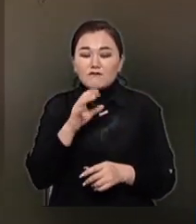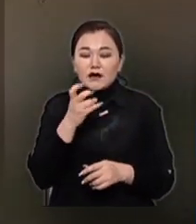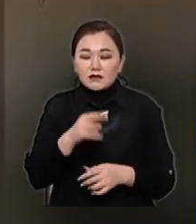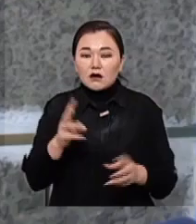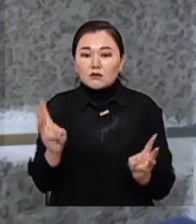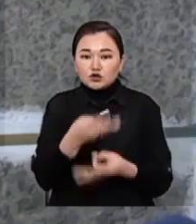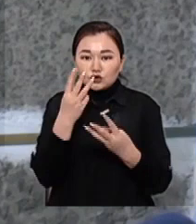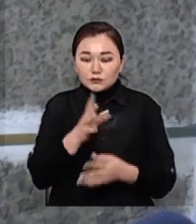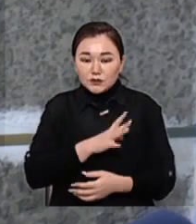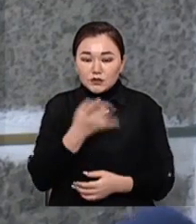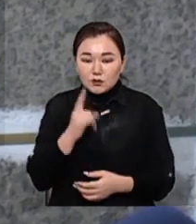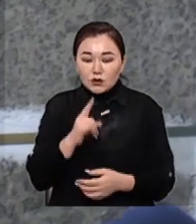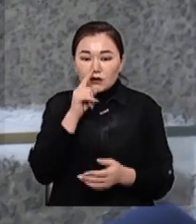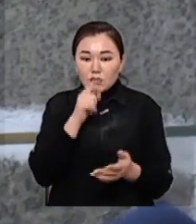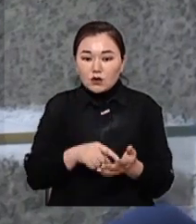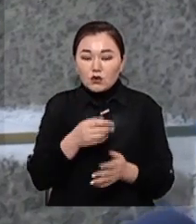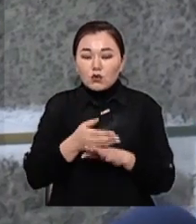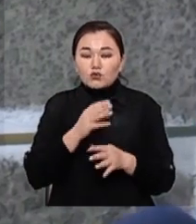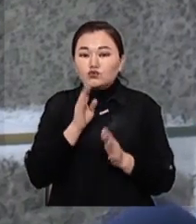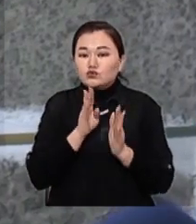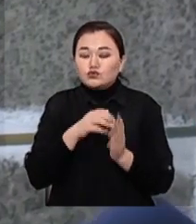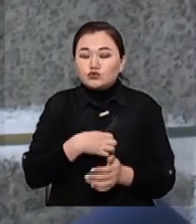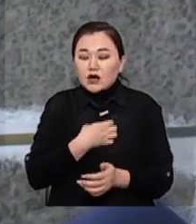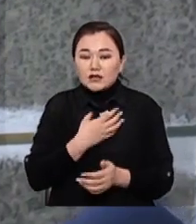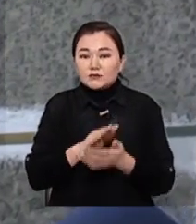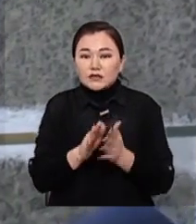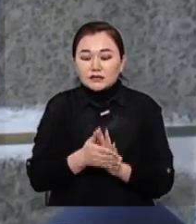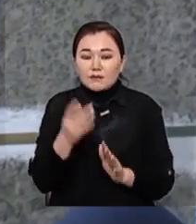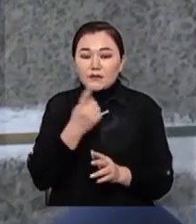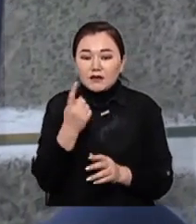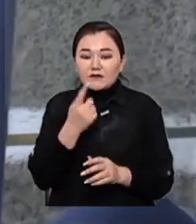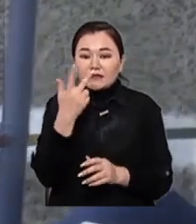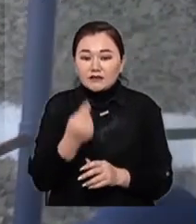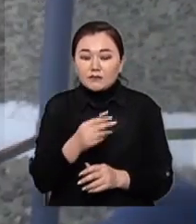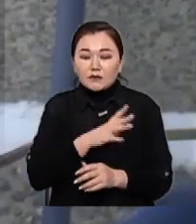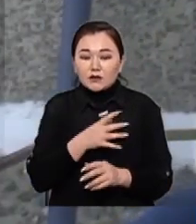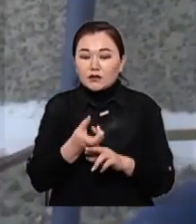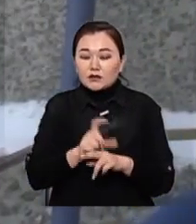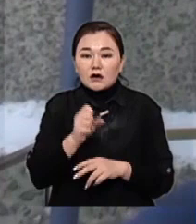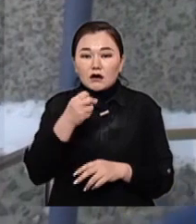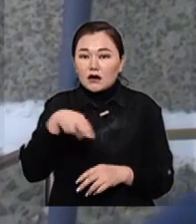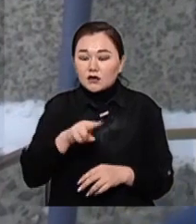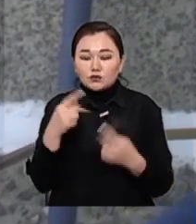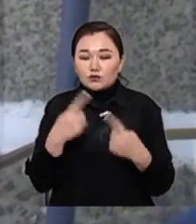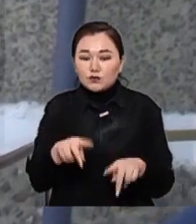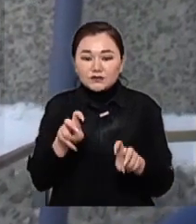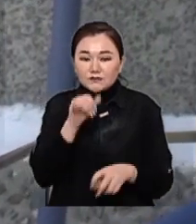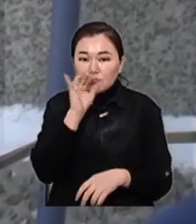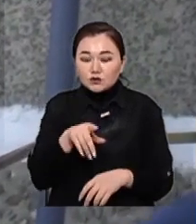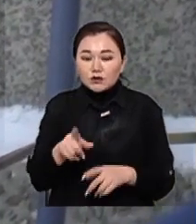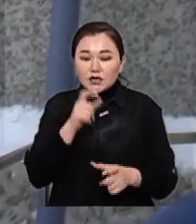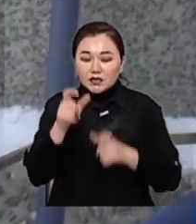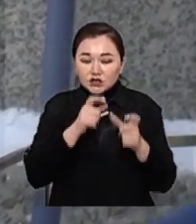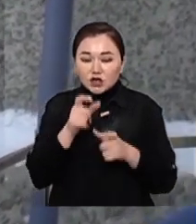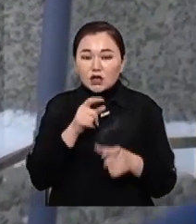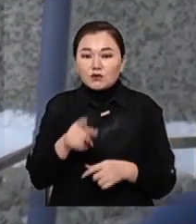обжегся. Ребенок находился в ужасном состоянии, по крайней мере, первые его 3 дня это был просто ад. По-другому не назовешь. Он и